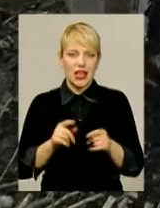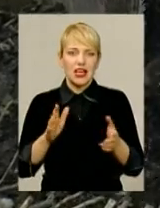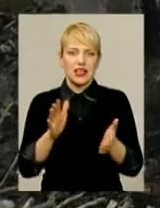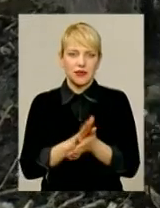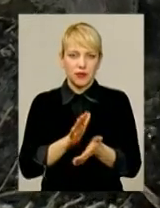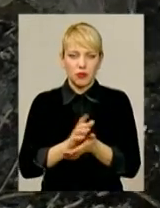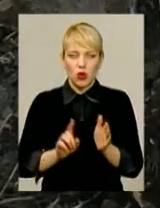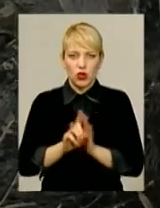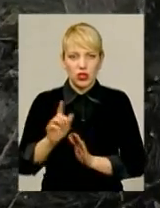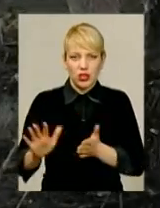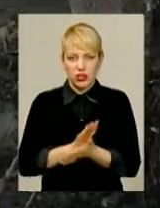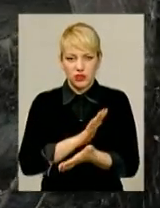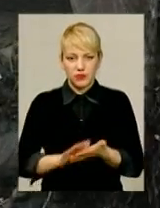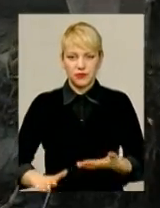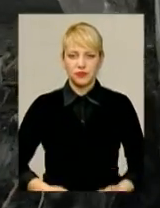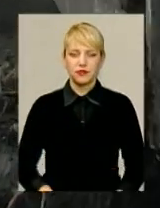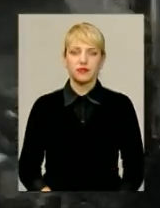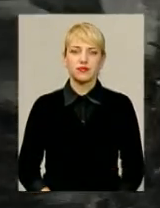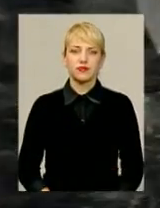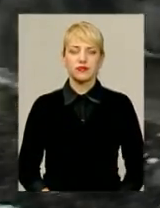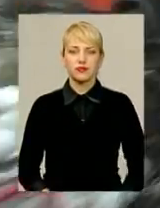таки стали розгрібати.